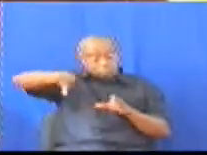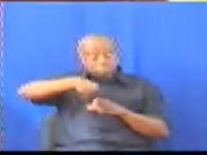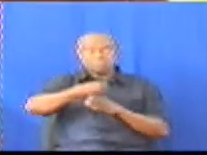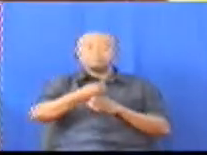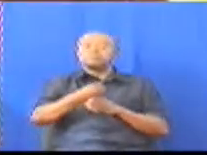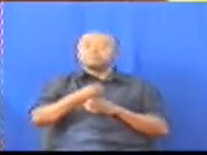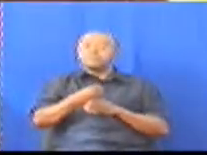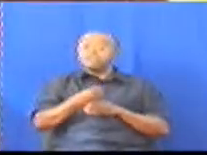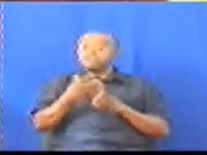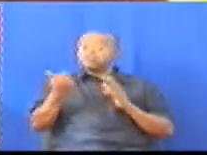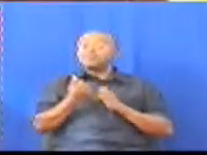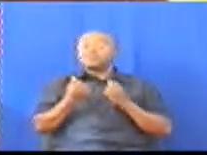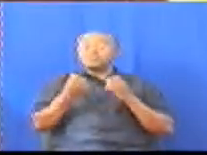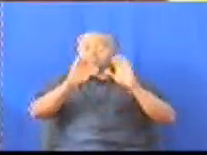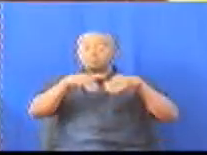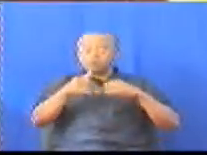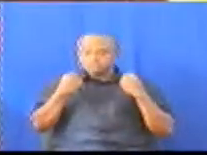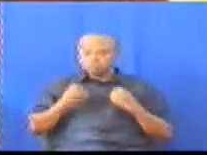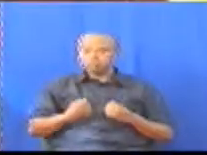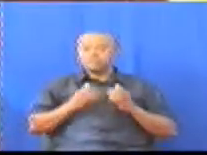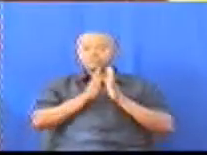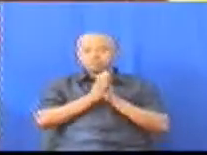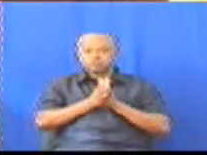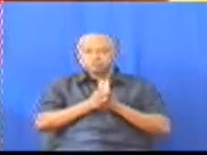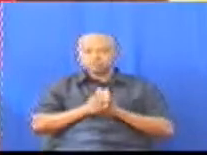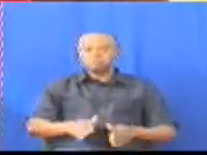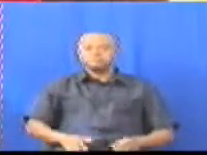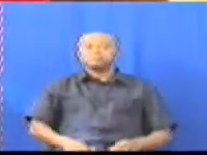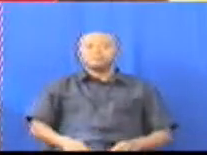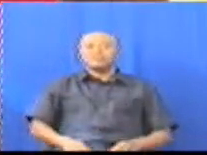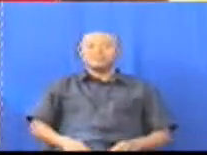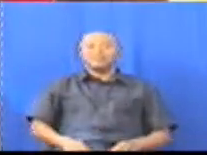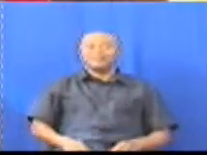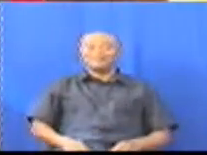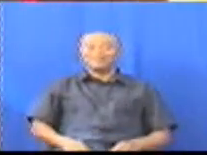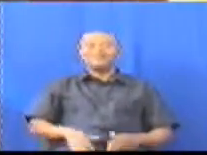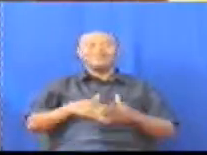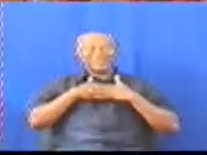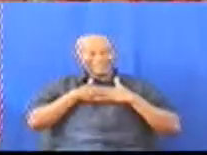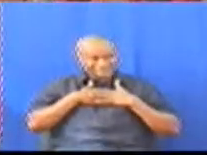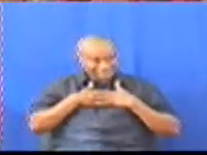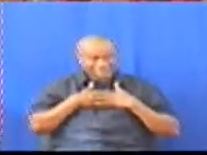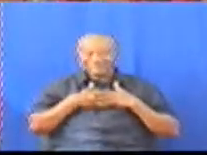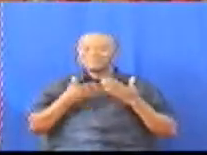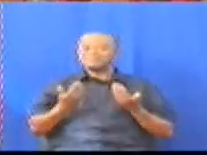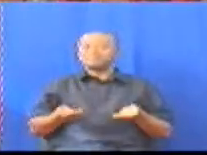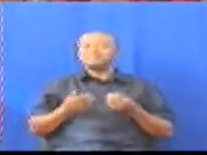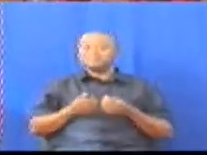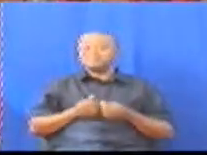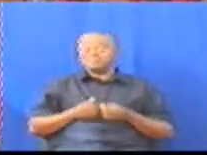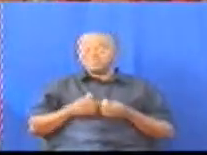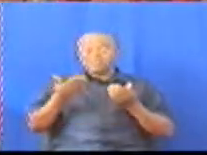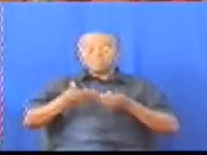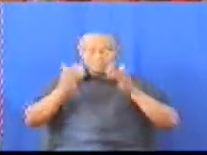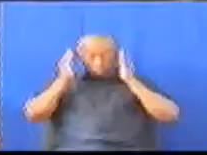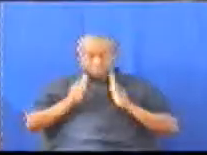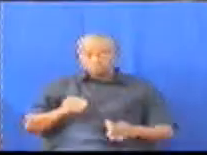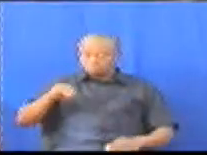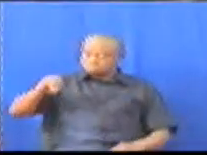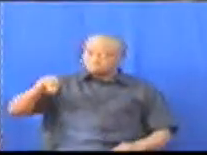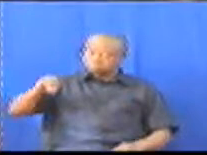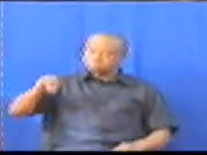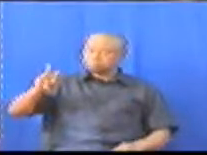nguvu ambalo linatimiza majukumu yake. Nikushukuru sana Mheshimiwa. Asante sana Mheshimiwa Mwita Boniface